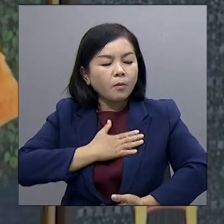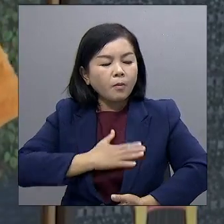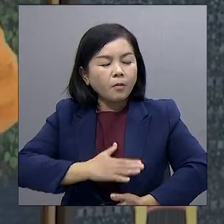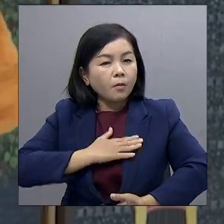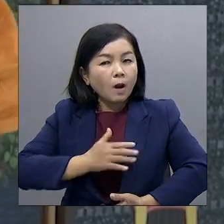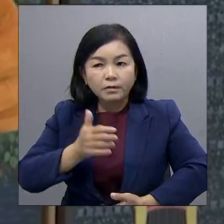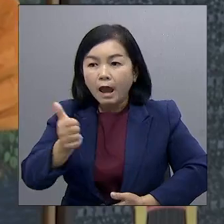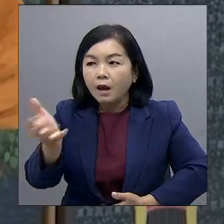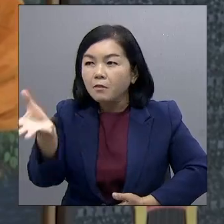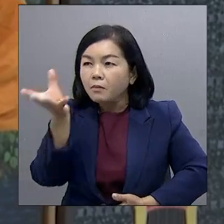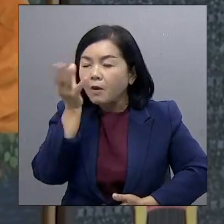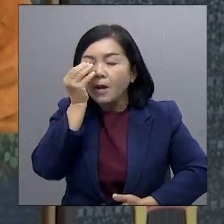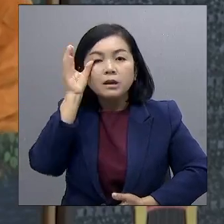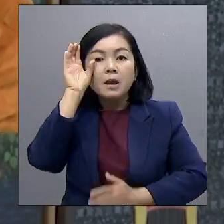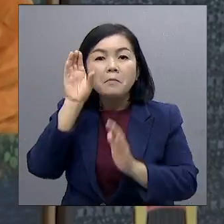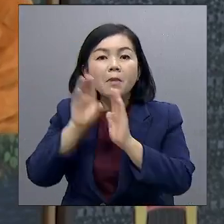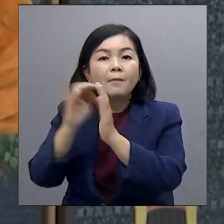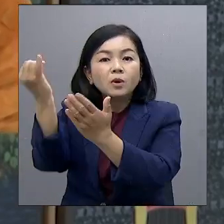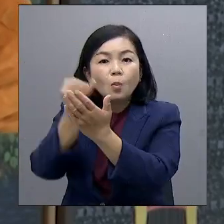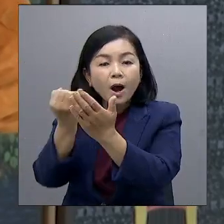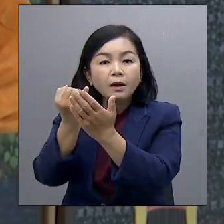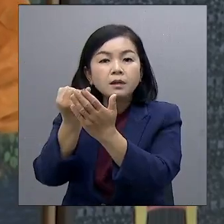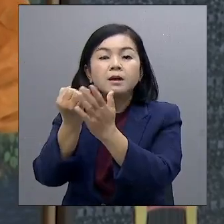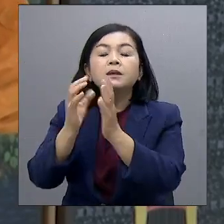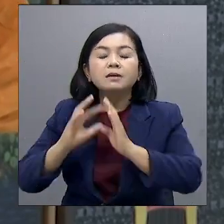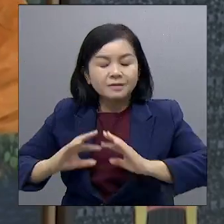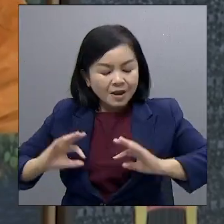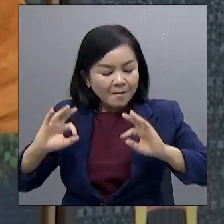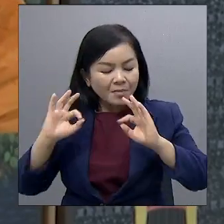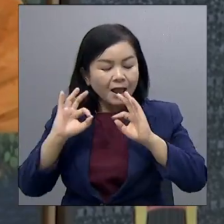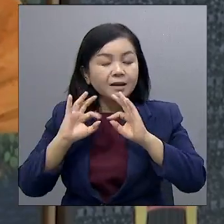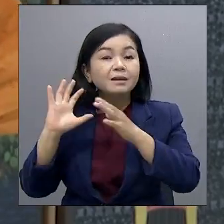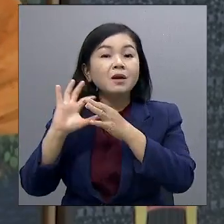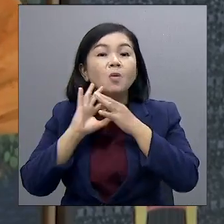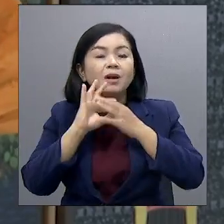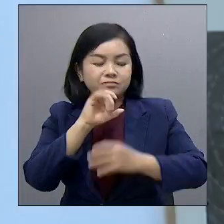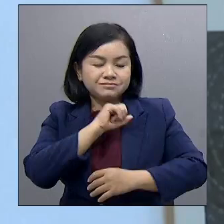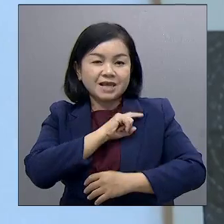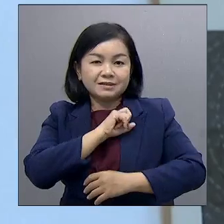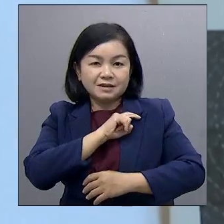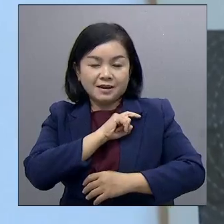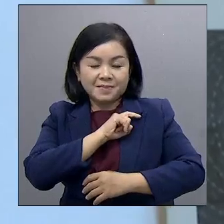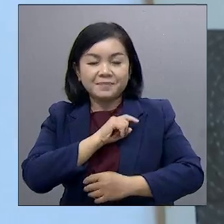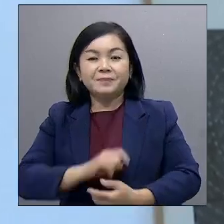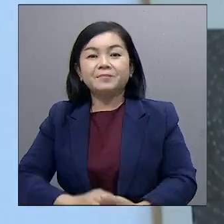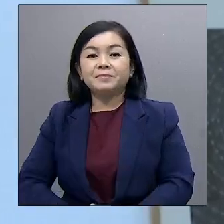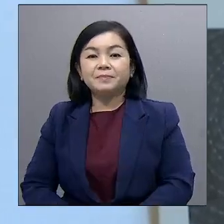เราเนี่ยได้อันนี้ก็เป็นหลักเอ่อของของเรื่องของธรรมะอยู่แล้วเนาะเรื่องของธรรมะ